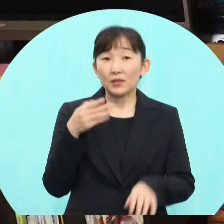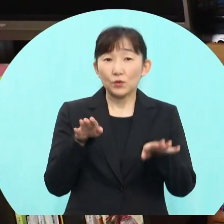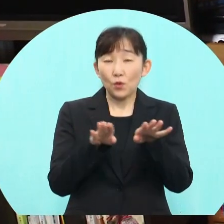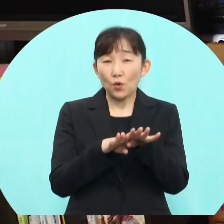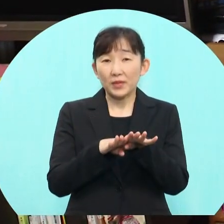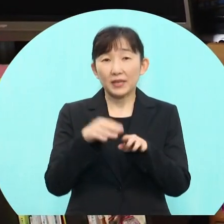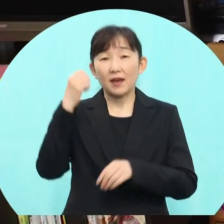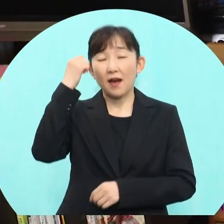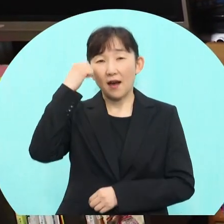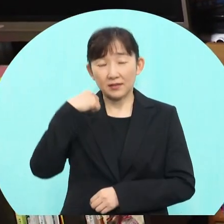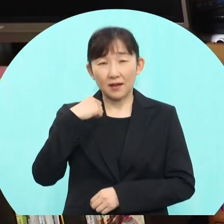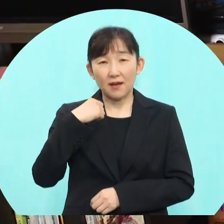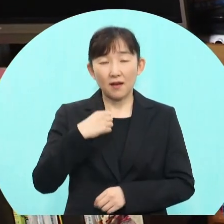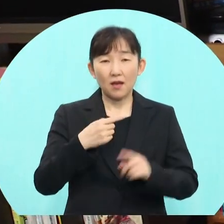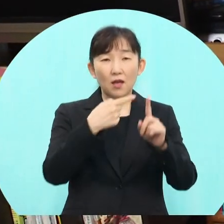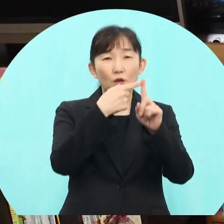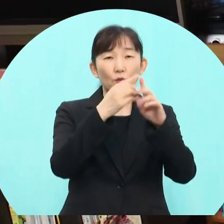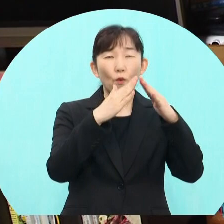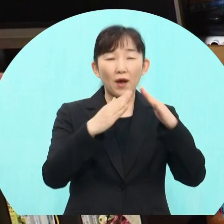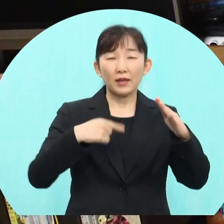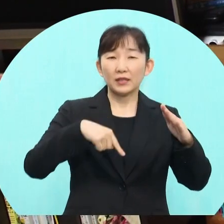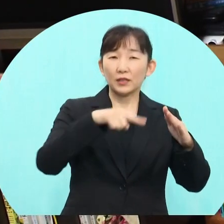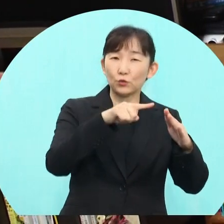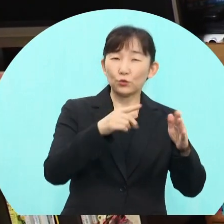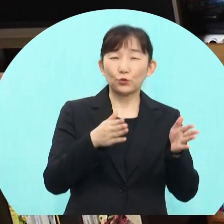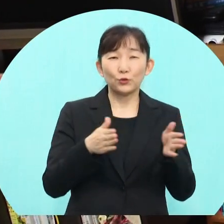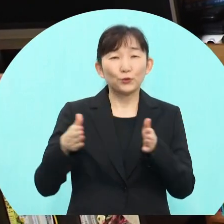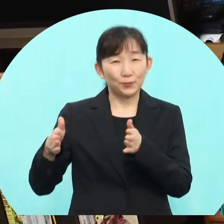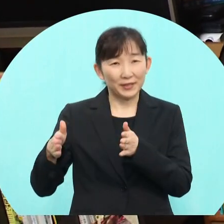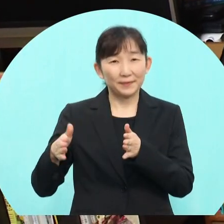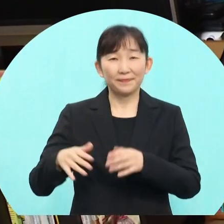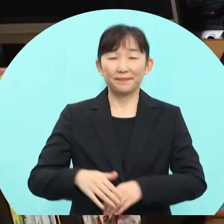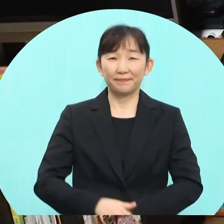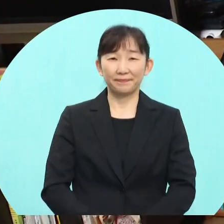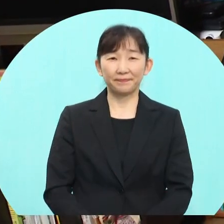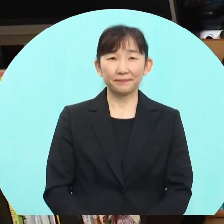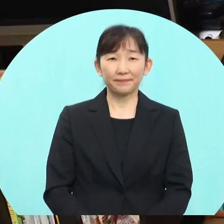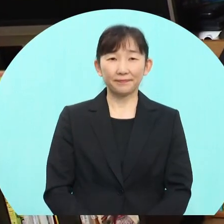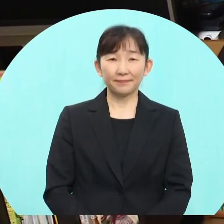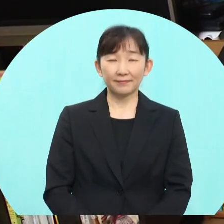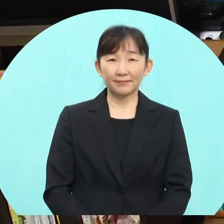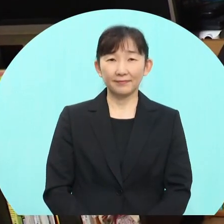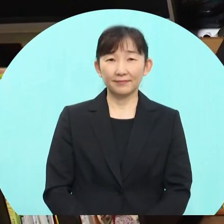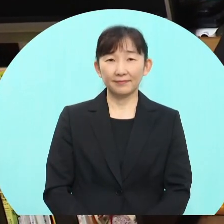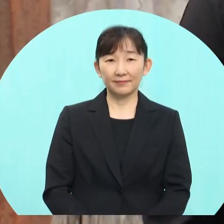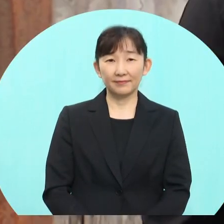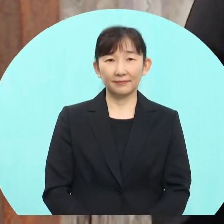日曜日の朝は教会へ行く準備に追われています。